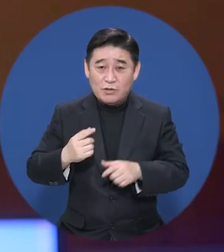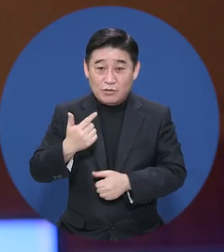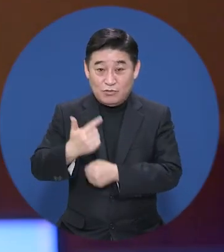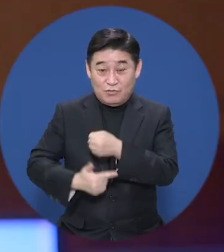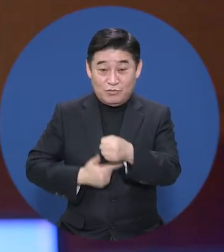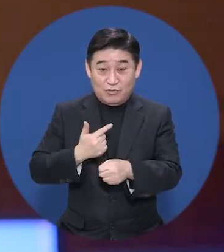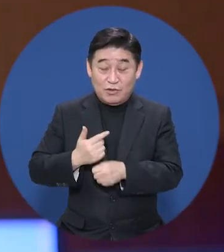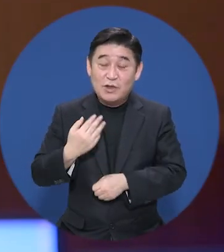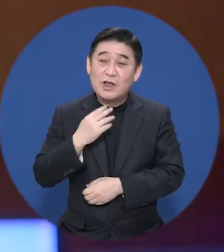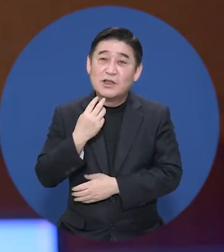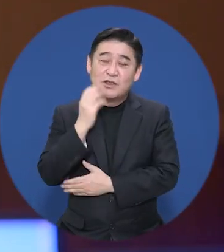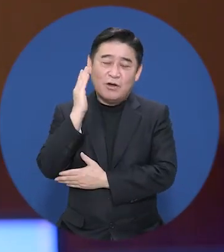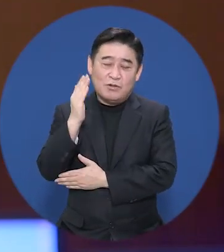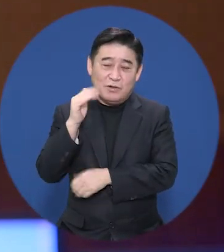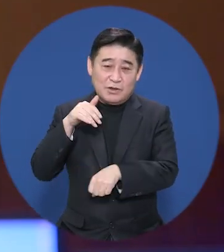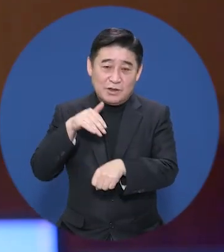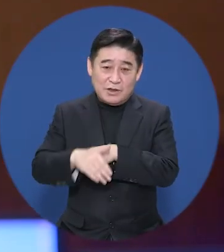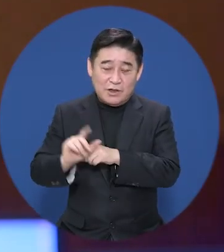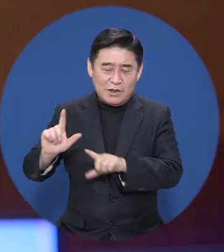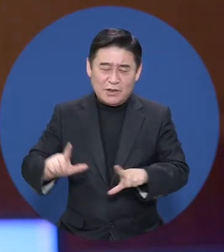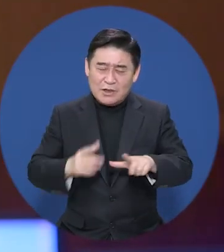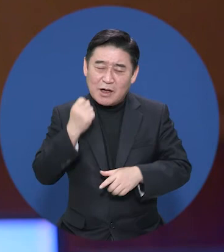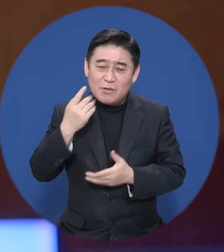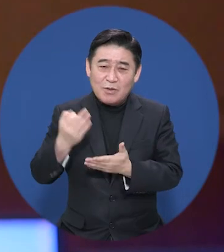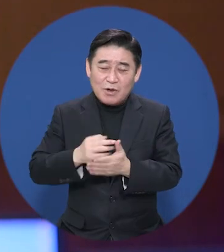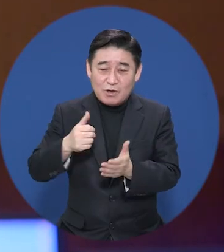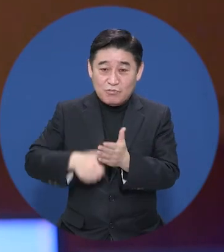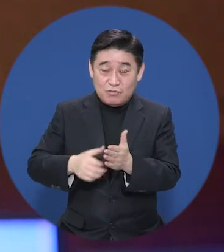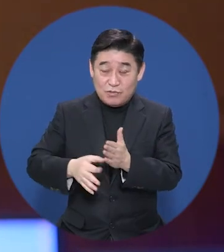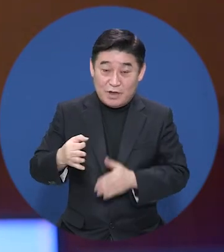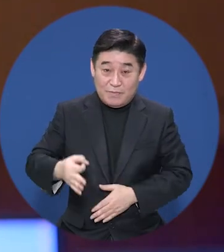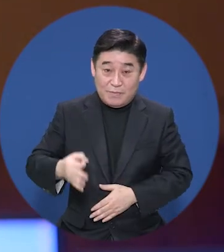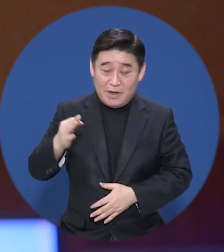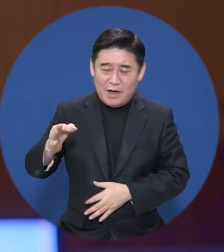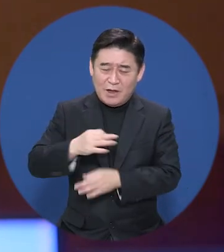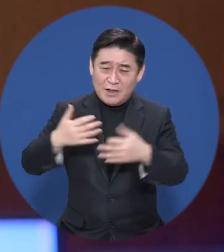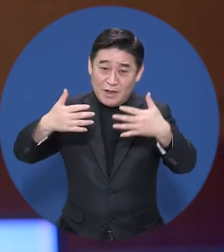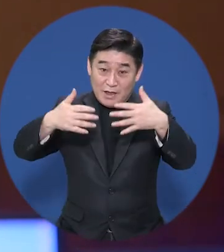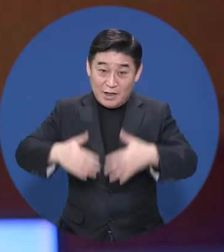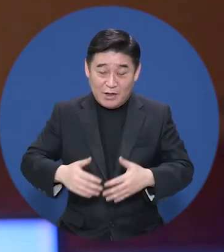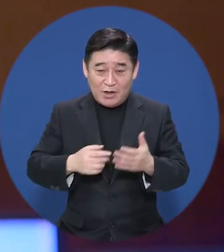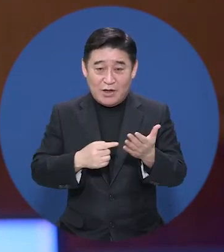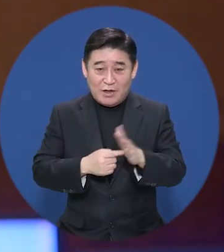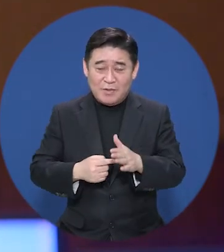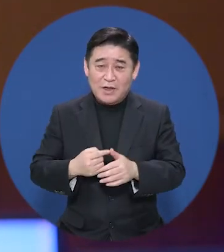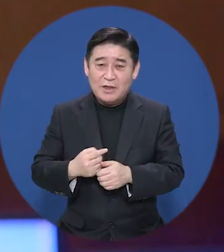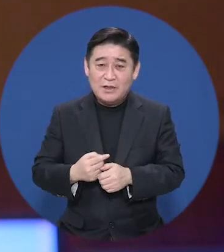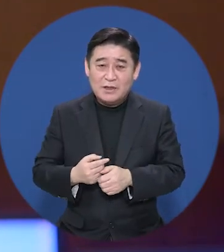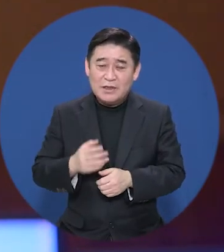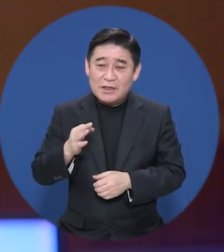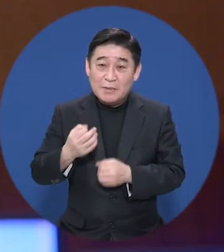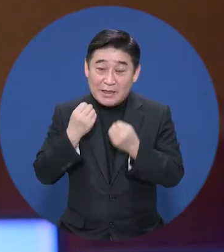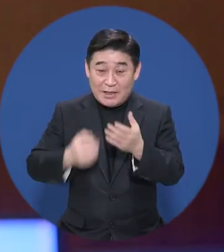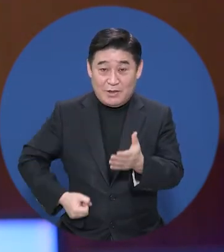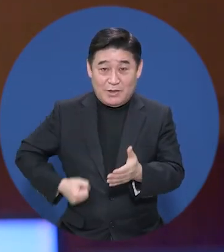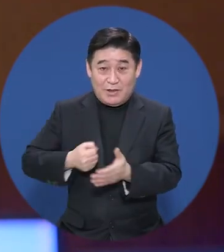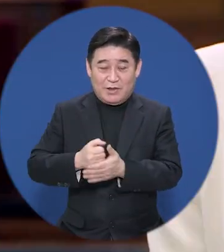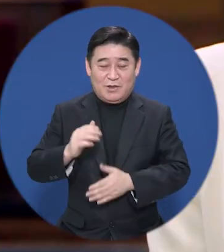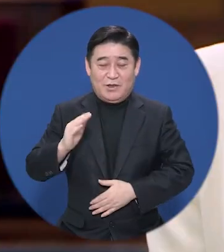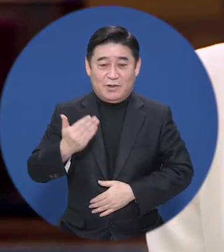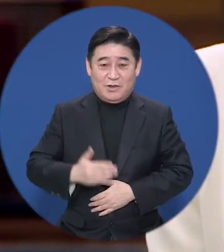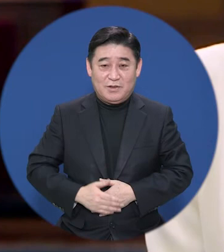6년째를 맞는 서울형 생활임금은 물가상승률과 경제 여건 등을 반영해 매년 금액이 새롭게 결정이 되고